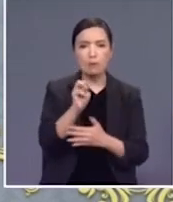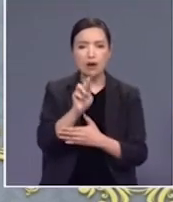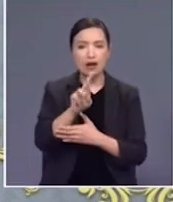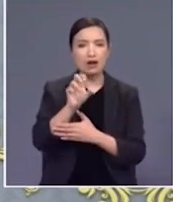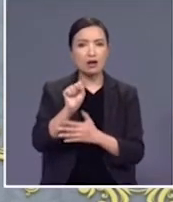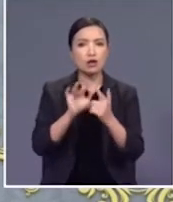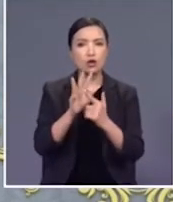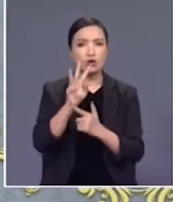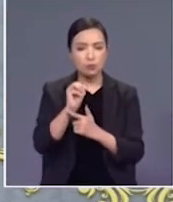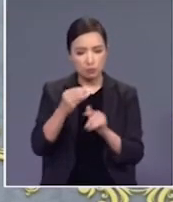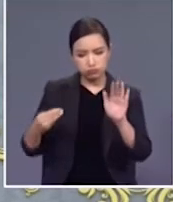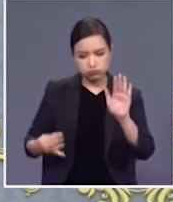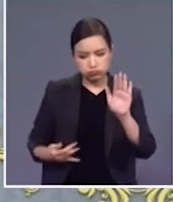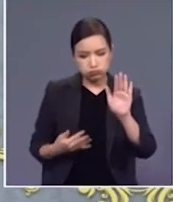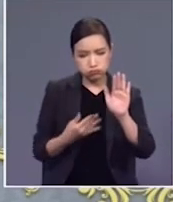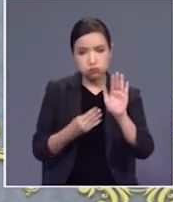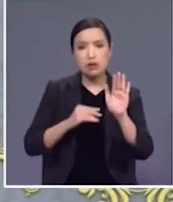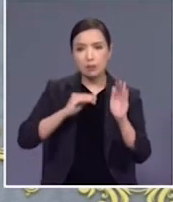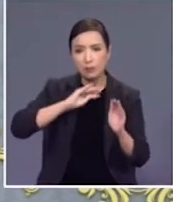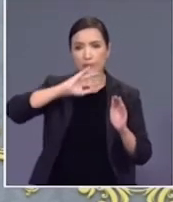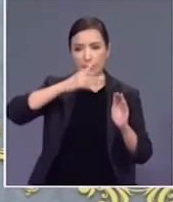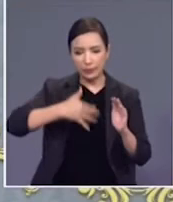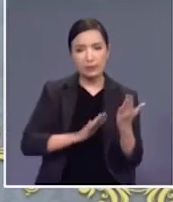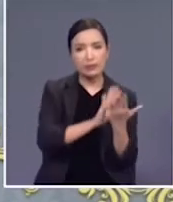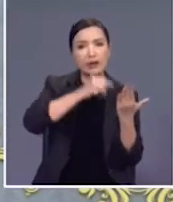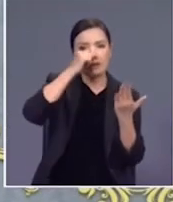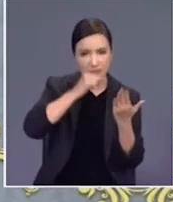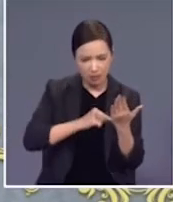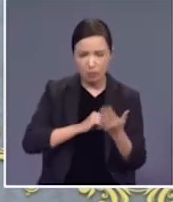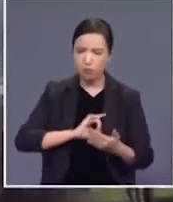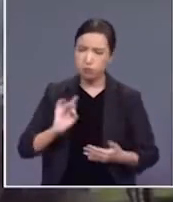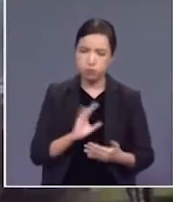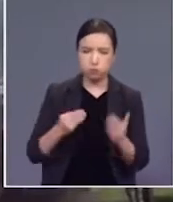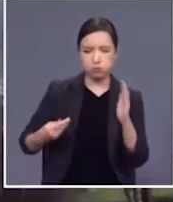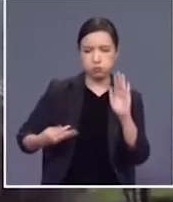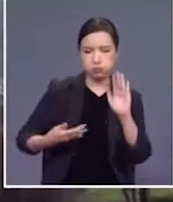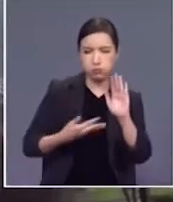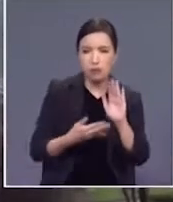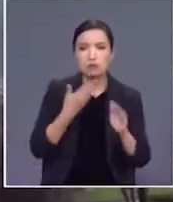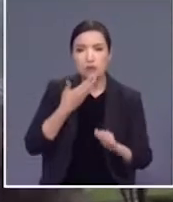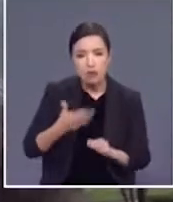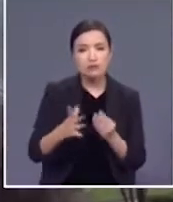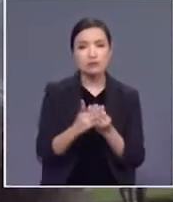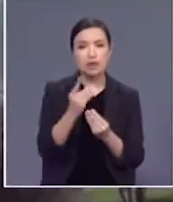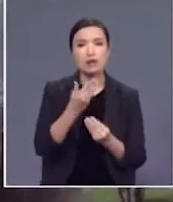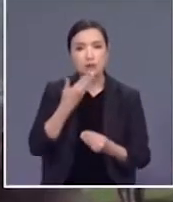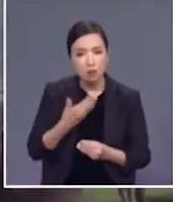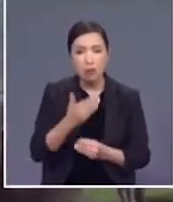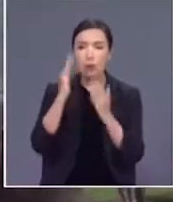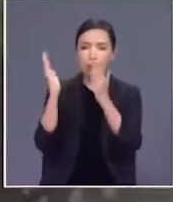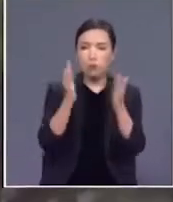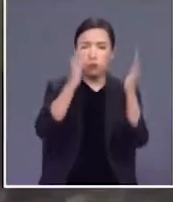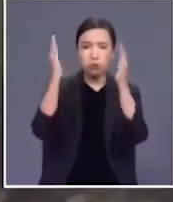ต้ที่พัดปกคลุมทะเลอันดามันและประเทศไทยมีกำลังแรงตลอดสัปดาห์ที่ผ่านมานะครับประกอบกับมีพายุโซ